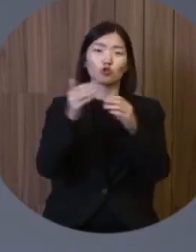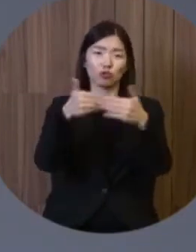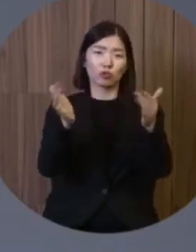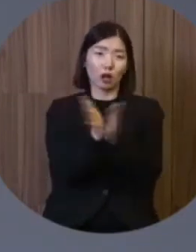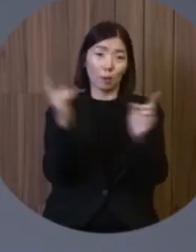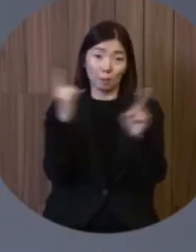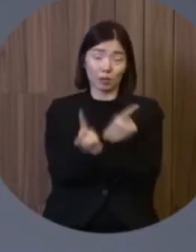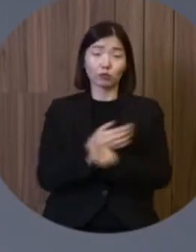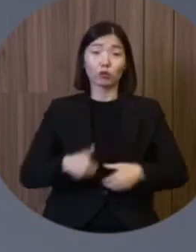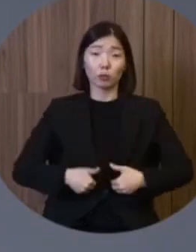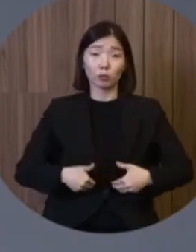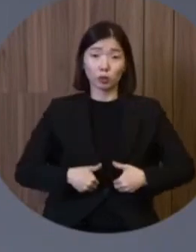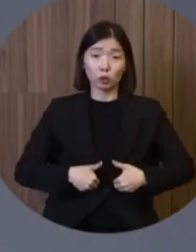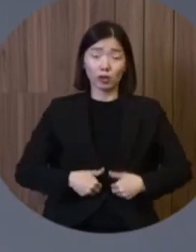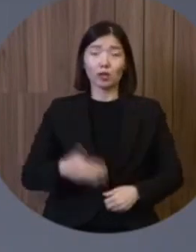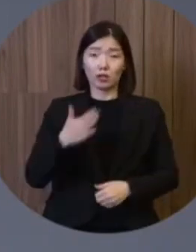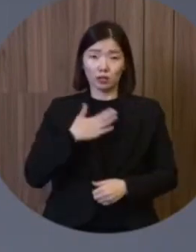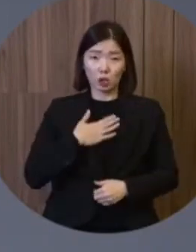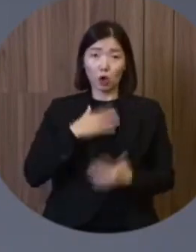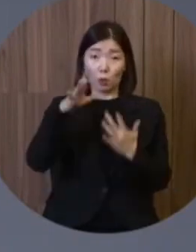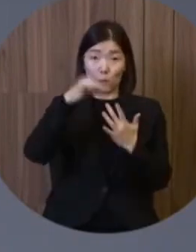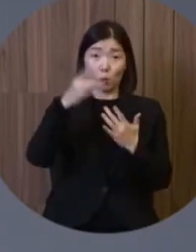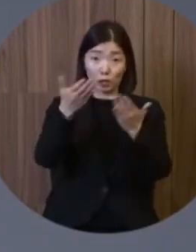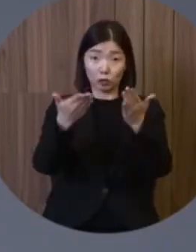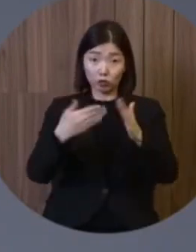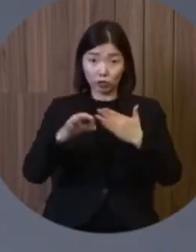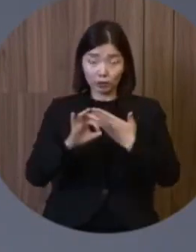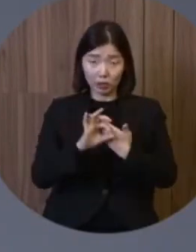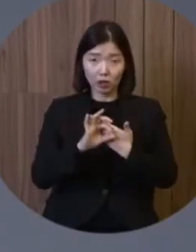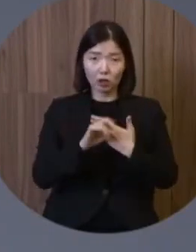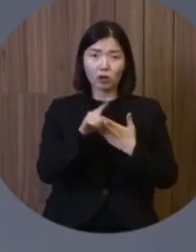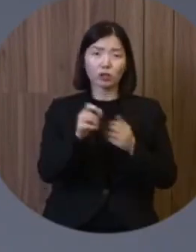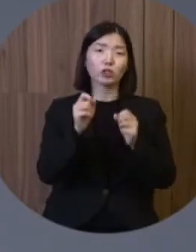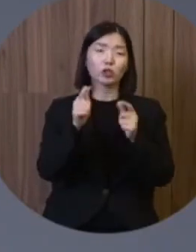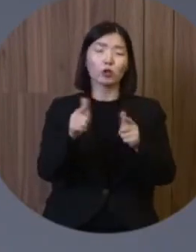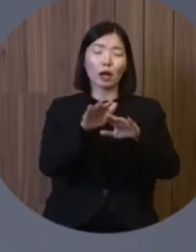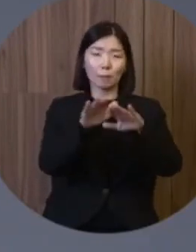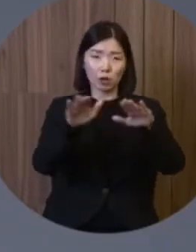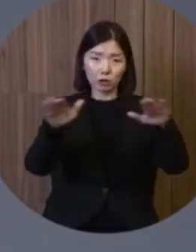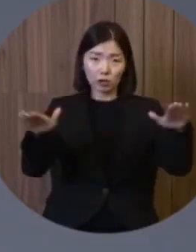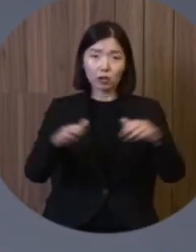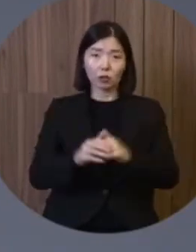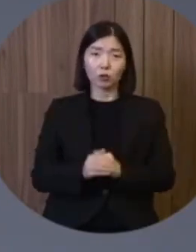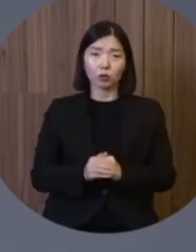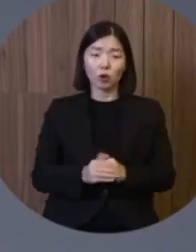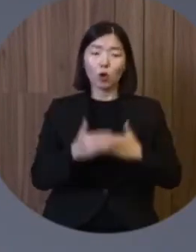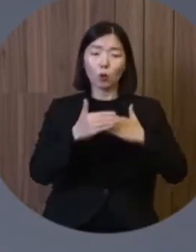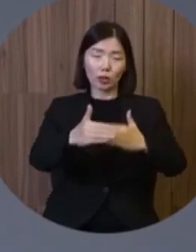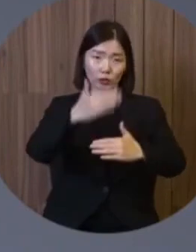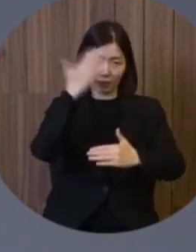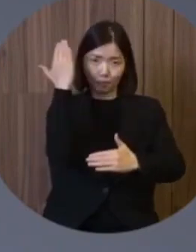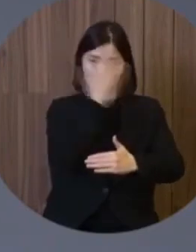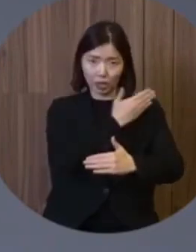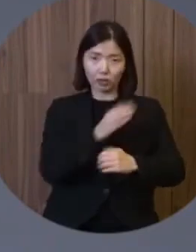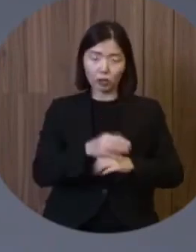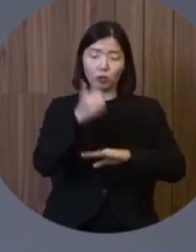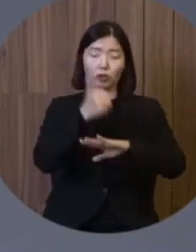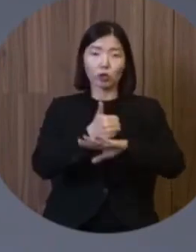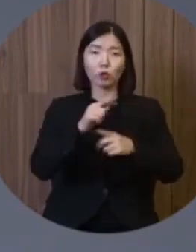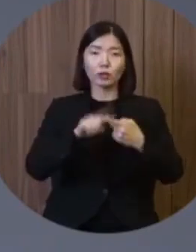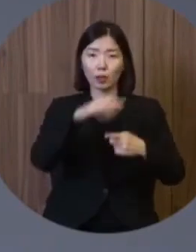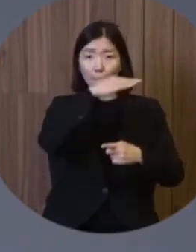됩니다. 송영길을 선택하면 기회가 평등하고 과정이 공정하고